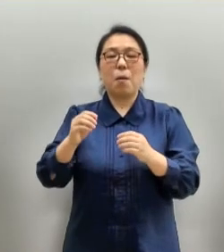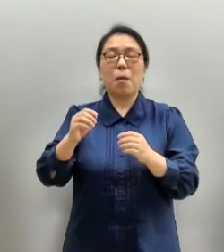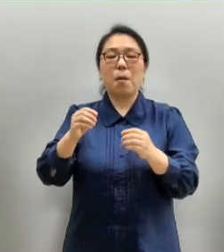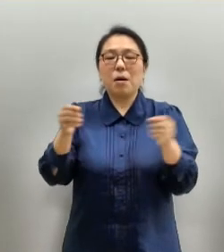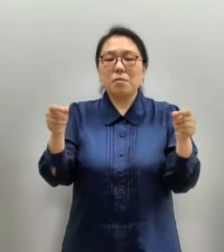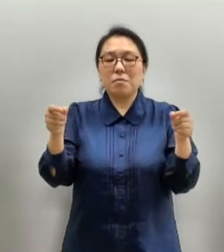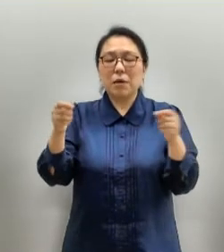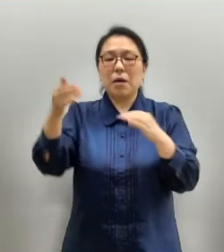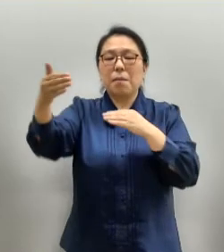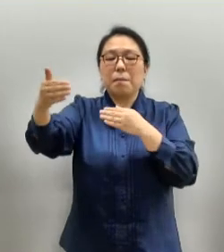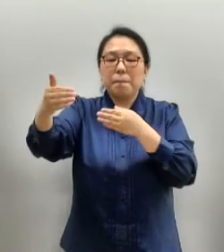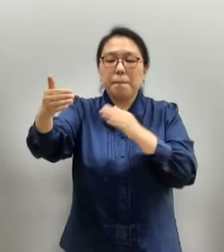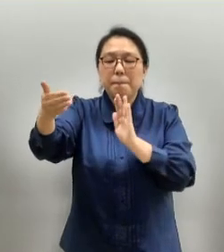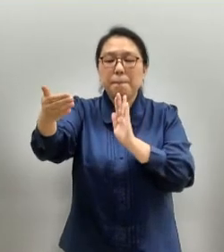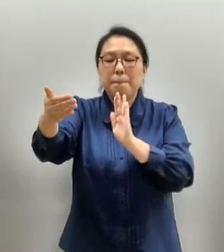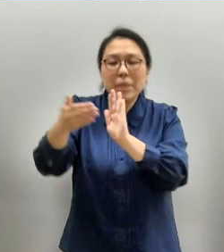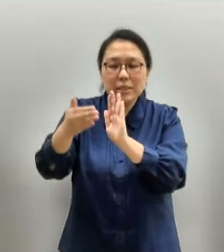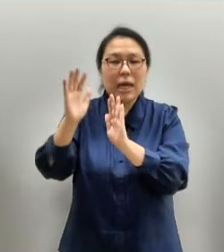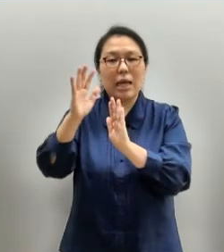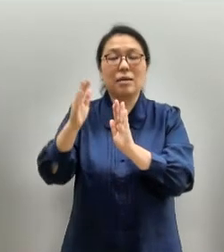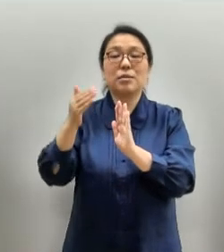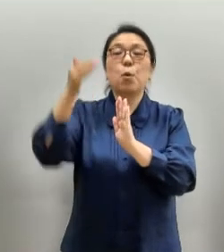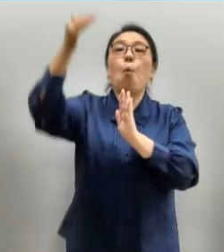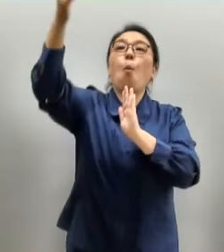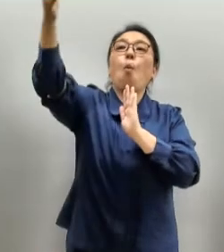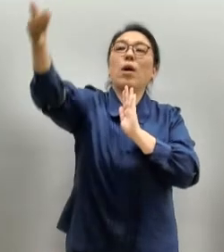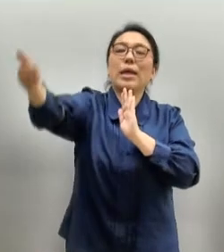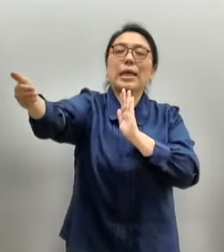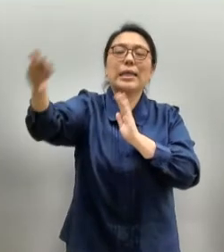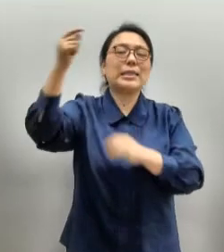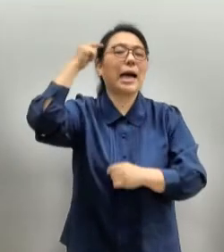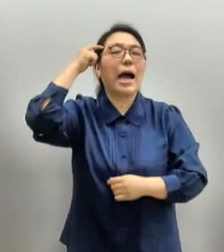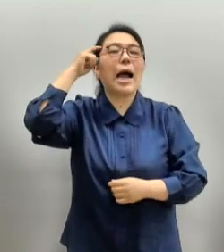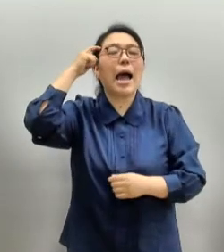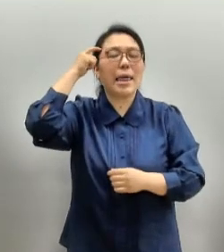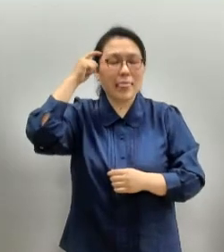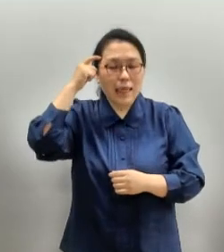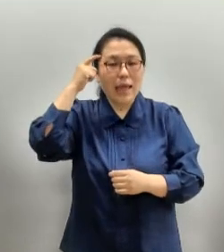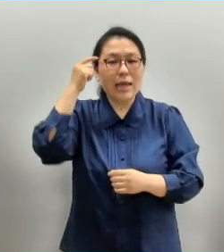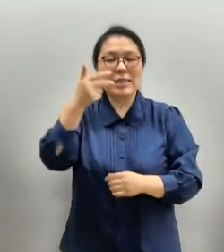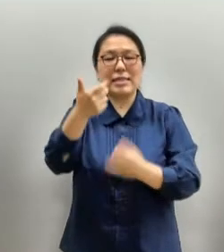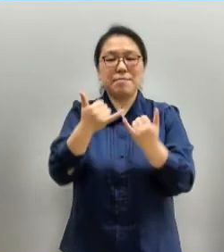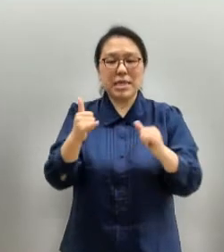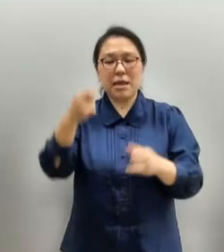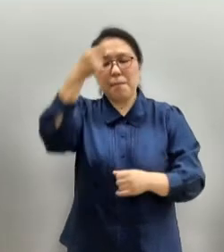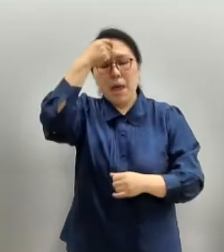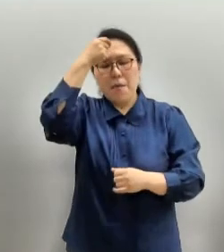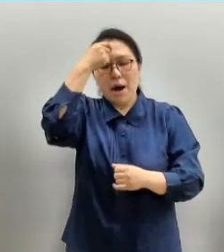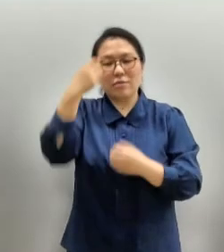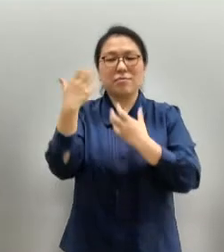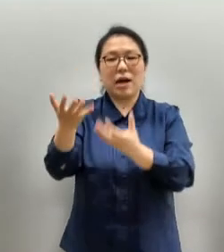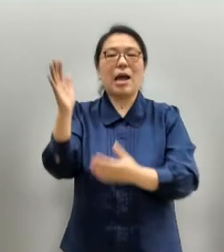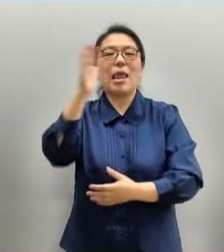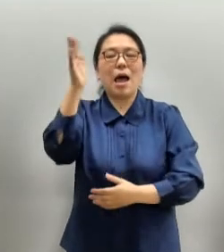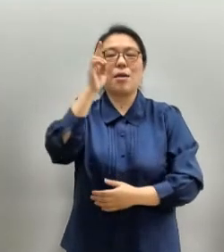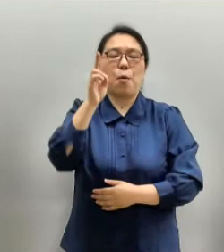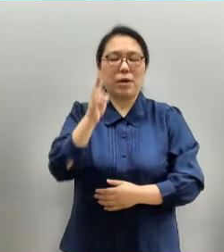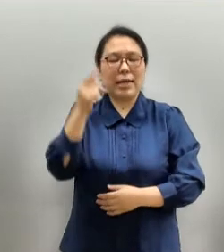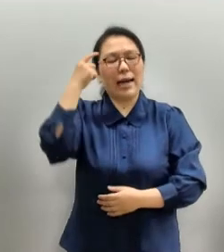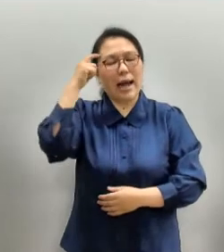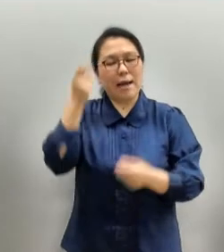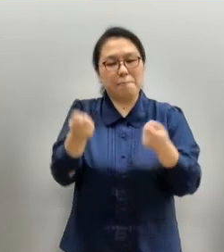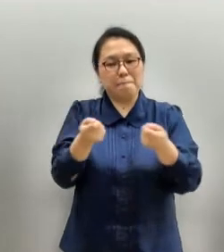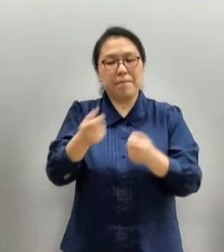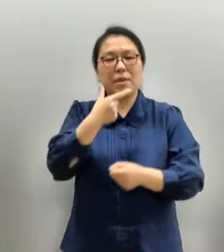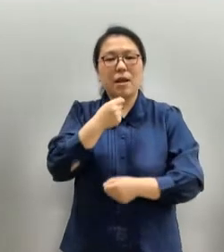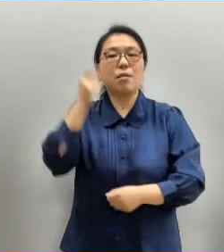ない行財政の基盤をしっかりさせていく、それが私の役割だと思います。 あと教育関係なんですけれども、全